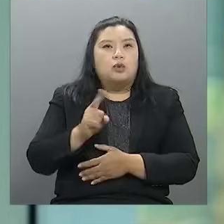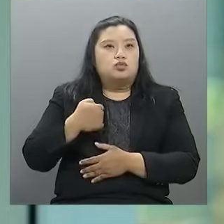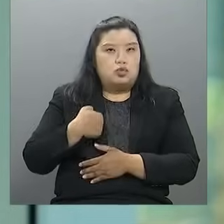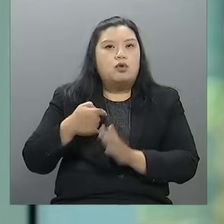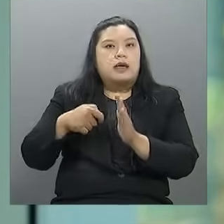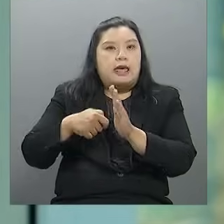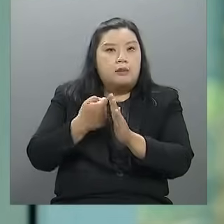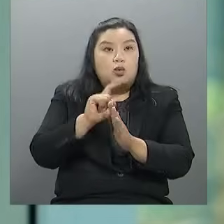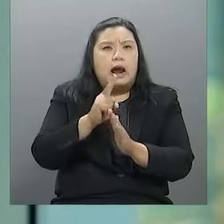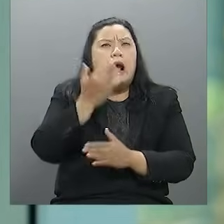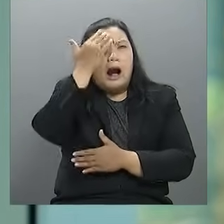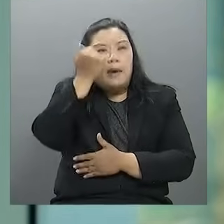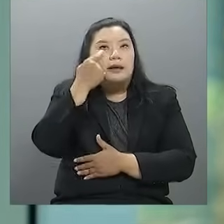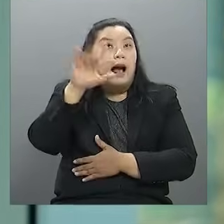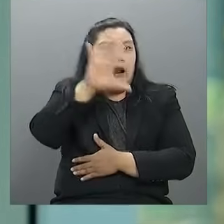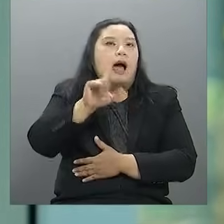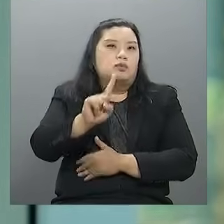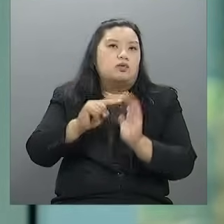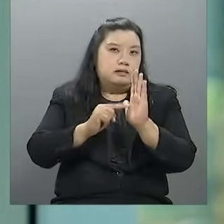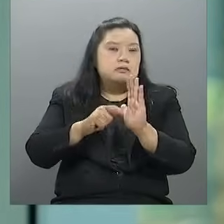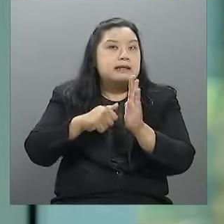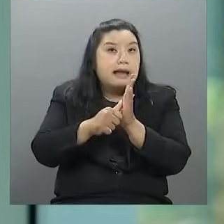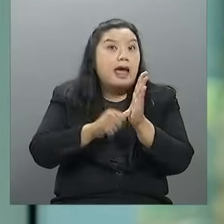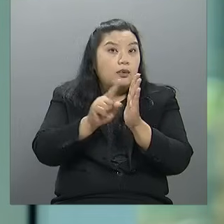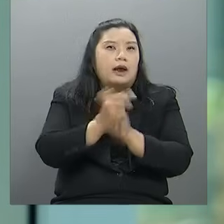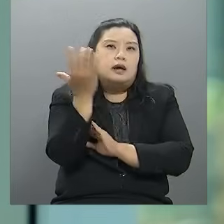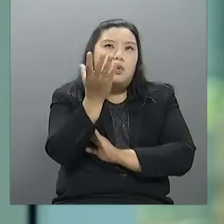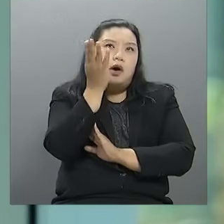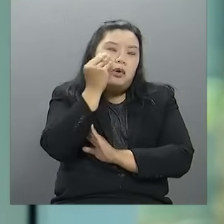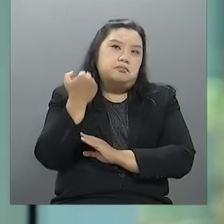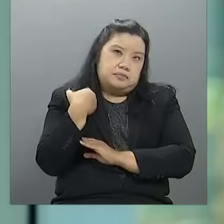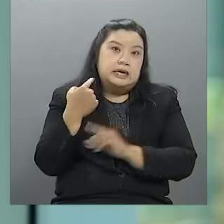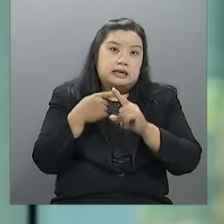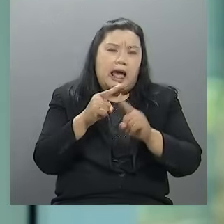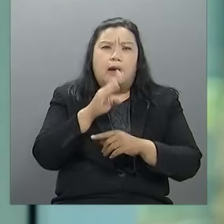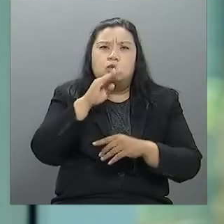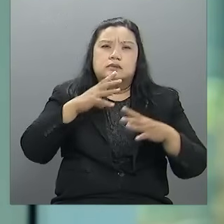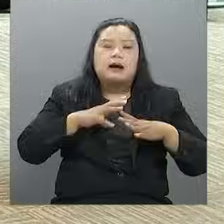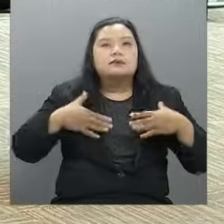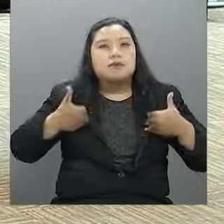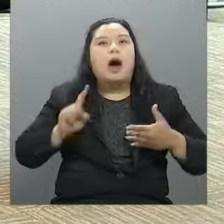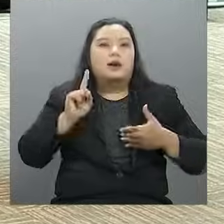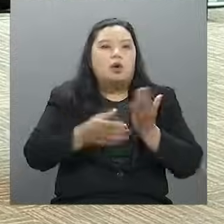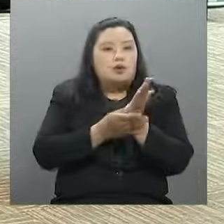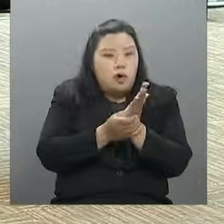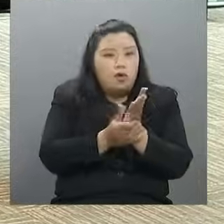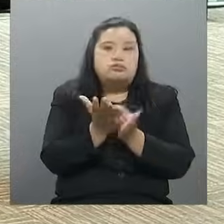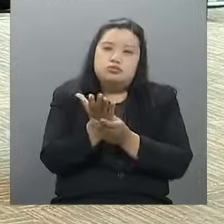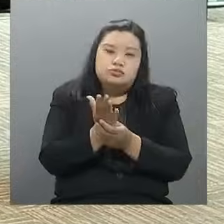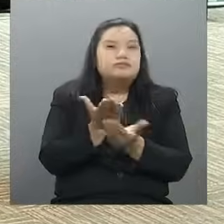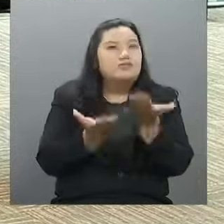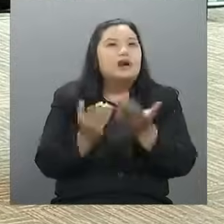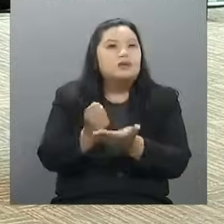ารใส่ตาพระโมดแต่ถาใครมีอาการก็เอาวิธีกดจุดที่อาาร์พีระบอกนะครับเอาลองไปทำกได้วันนี้ขบคอาจารยพีระมากเลยค่ะขบคุค